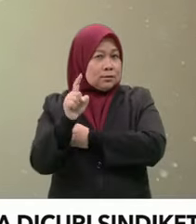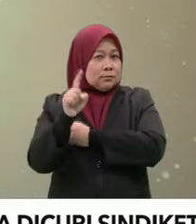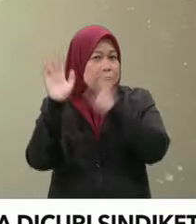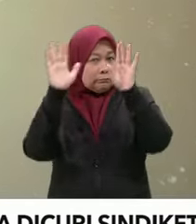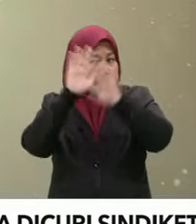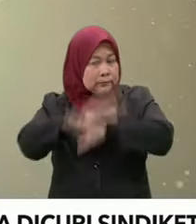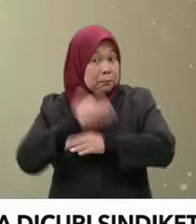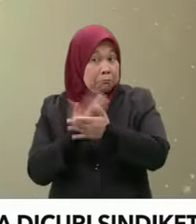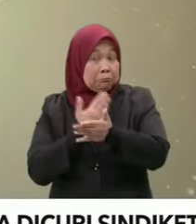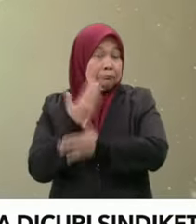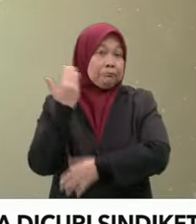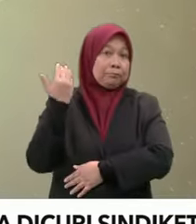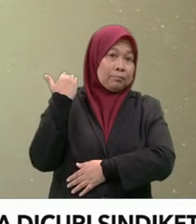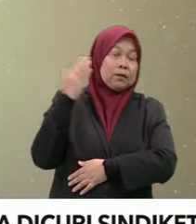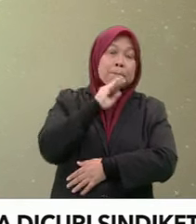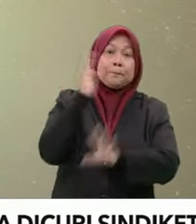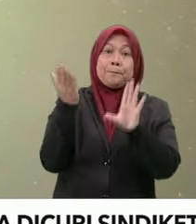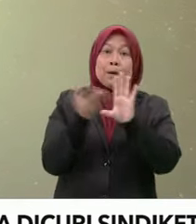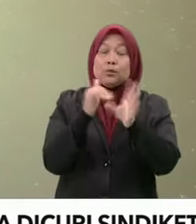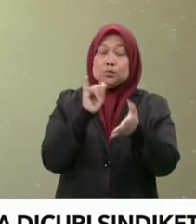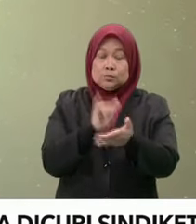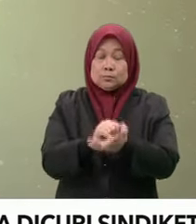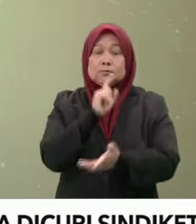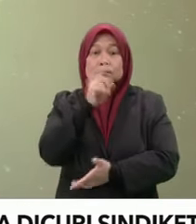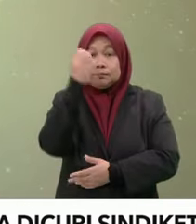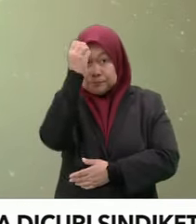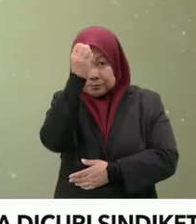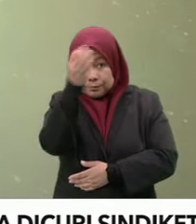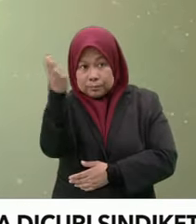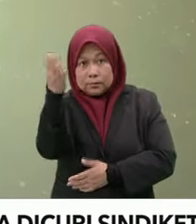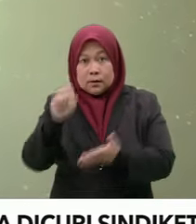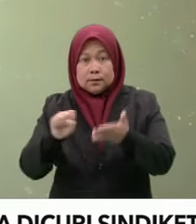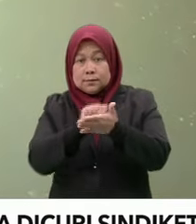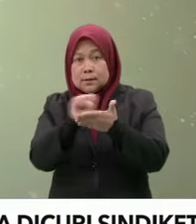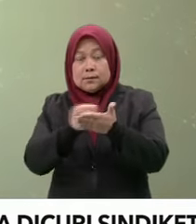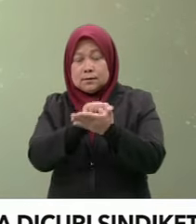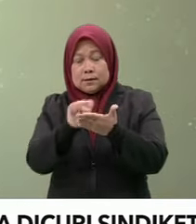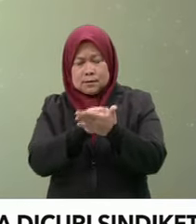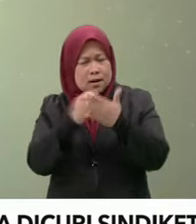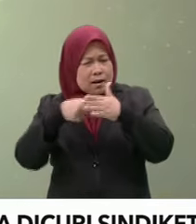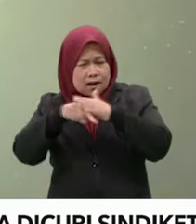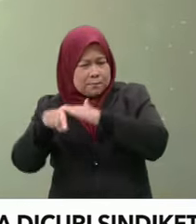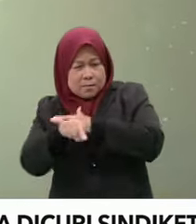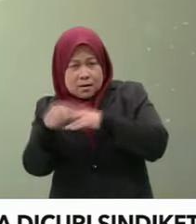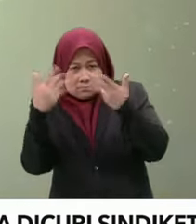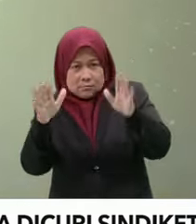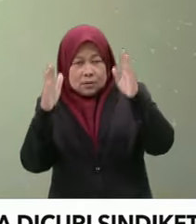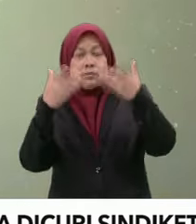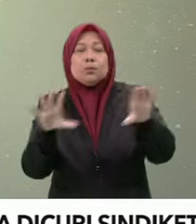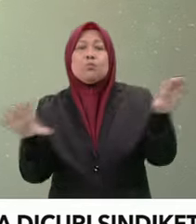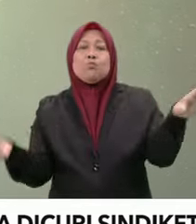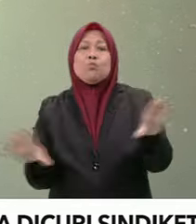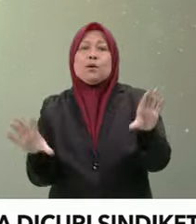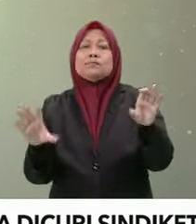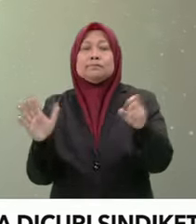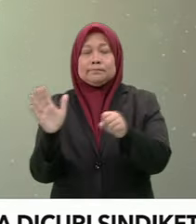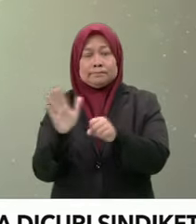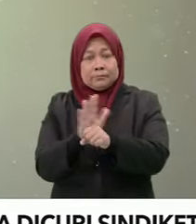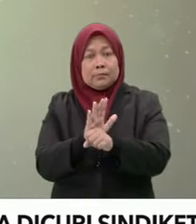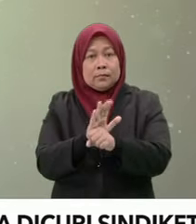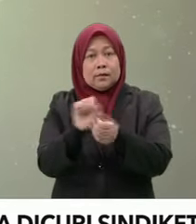sindiket baru-baru ini. Bank itu dalam satu kenyataan maklumkan siasatan dalaman secara menyeluruh sudah dilakukan pihaknya